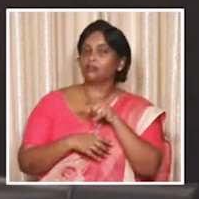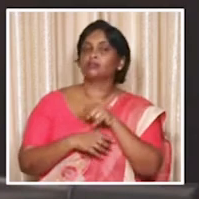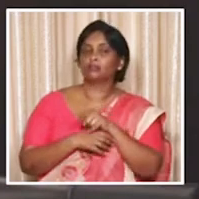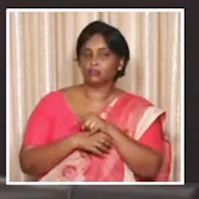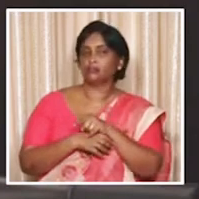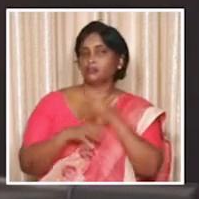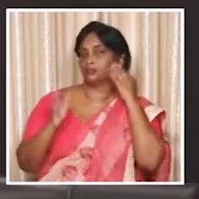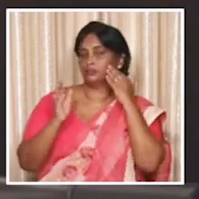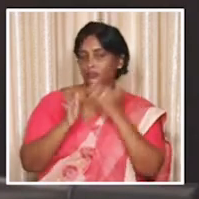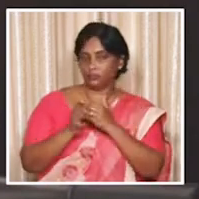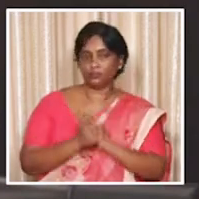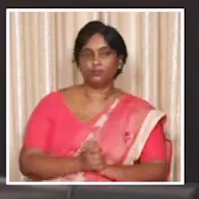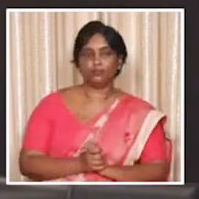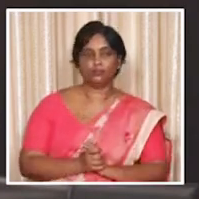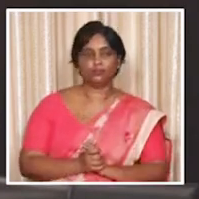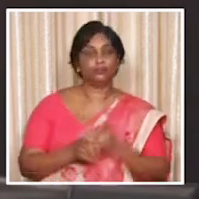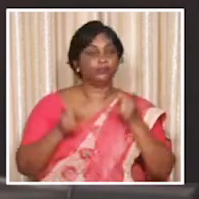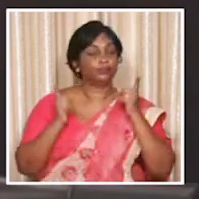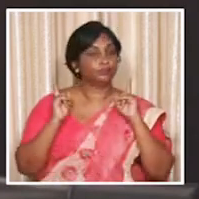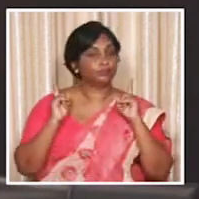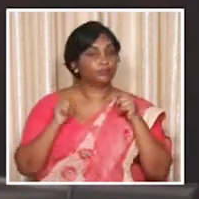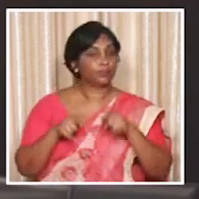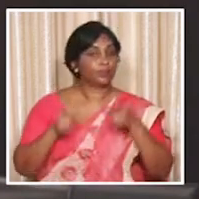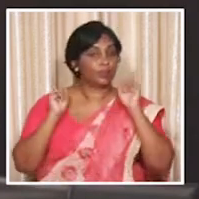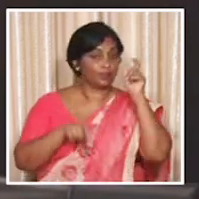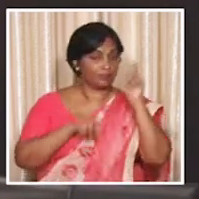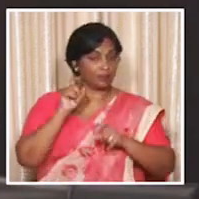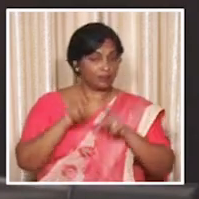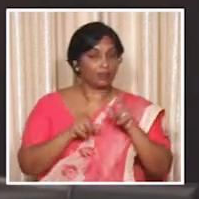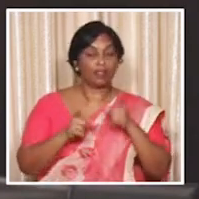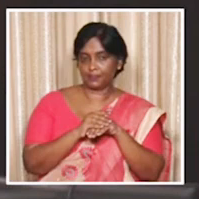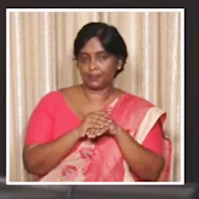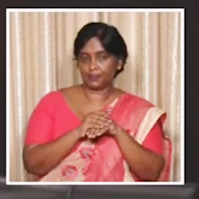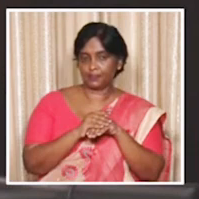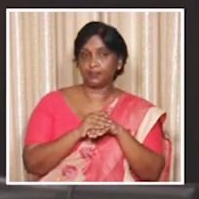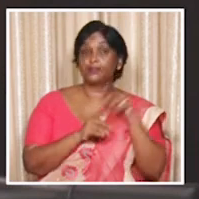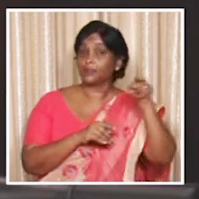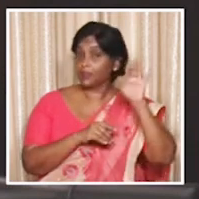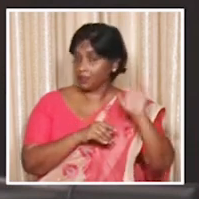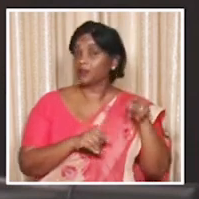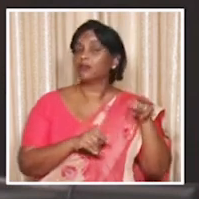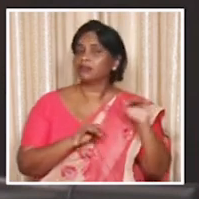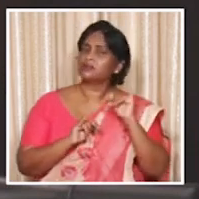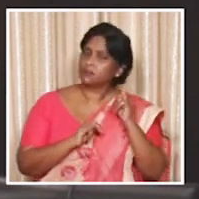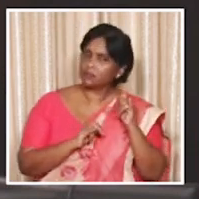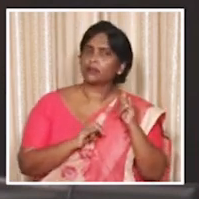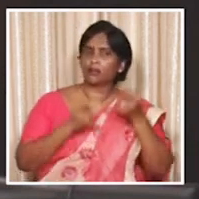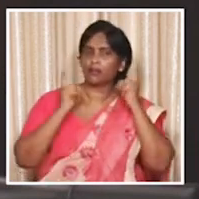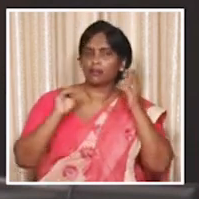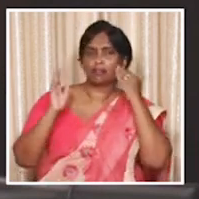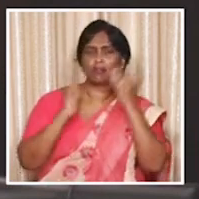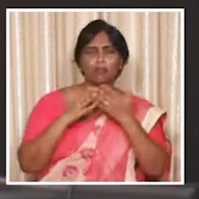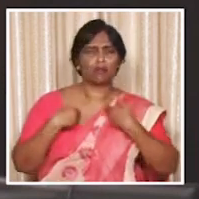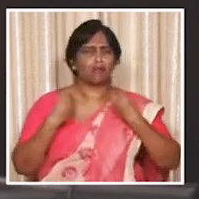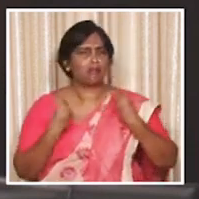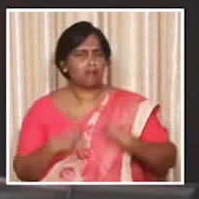කාරණාව අවධානයට ලක් වුණා. ක්‍රීඩා මේ ක්‍රීඩකයෝ තරඟ කරද්දී ඒ අයගෙන් යම් යම් ක්‍රීඩාවේ අපි